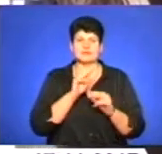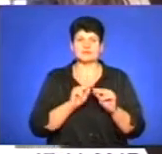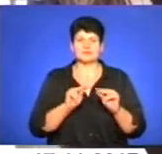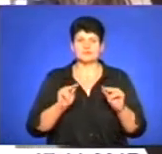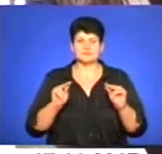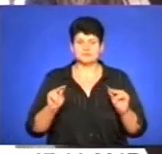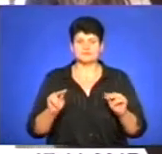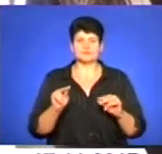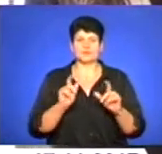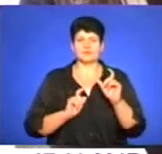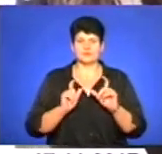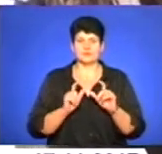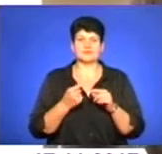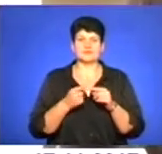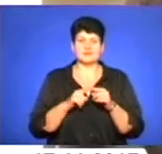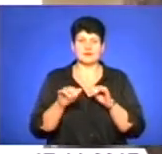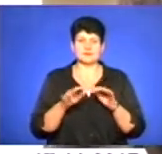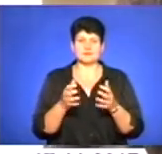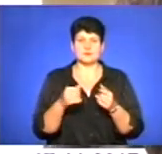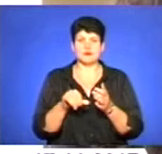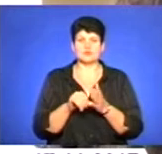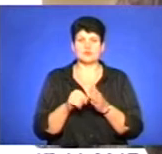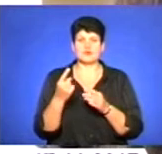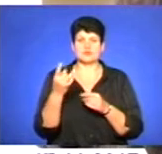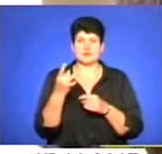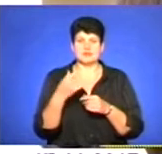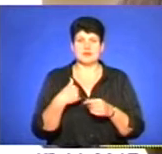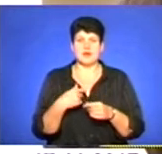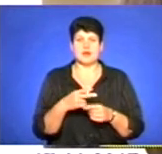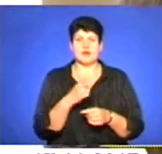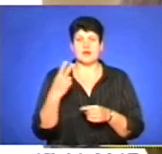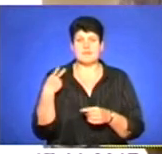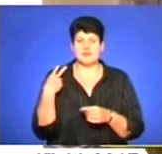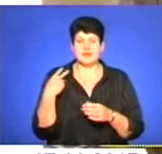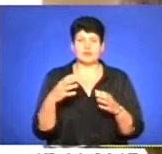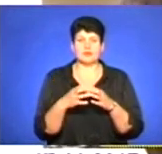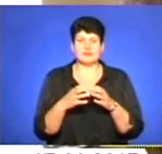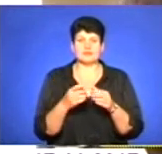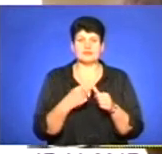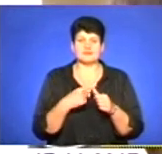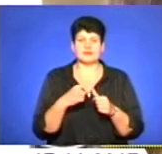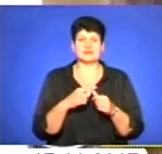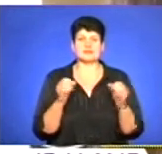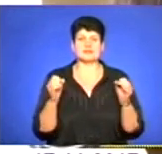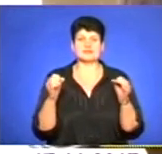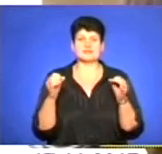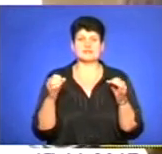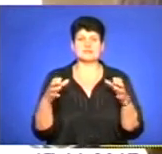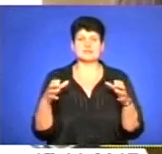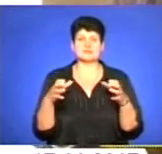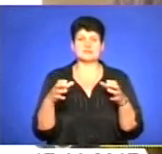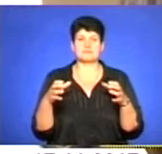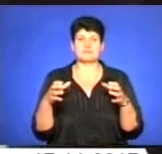Синичка в цій акції участь бере вперше. Я капітан команди, яка називається «Збірна ФІЖУ», тобто факультету філології